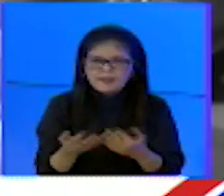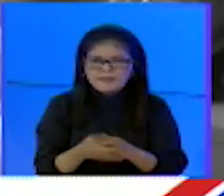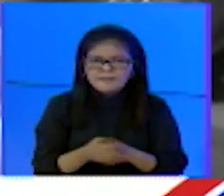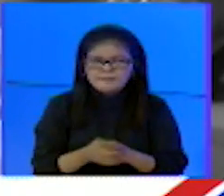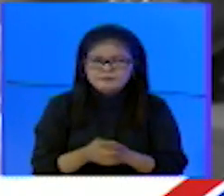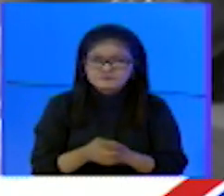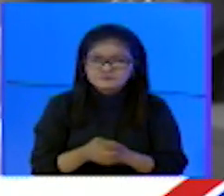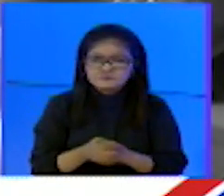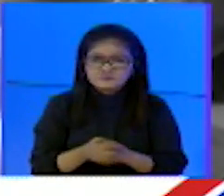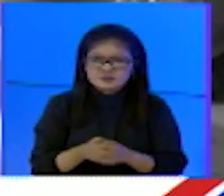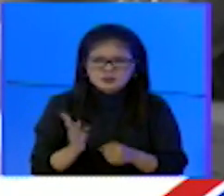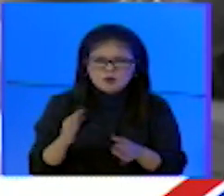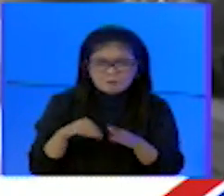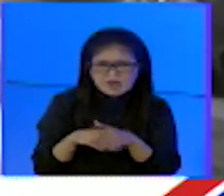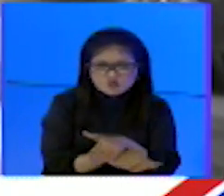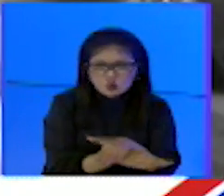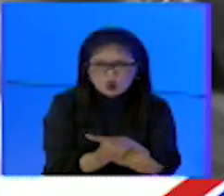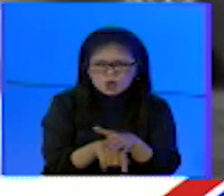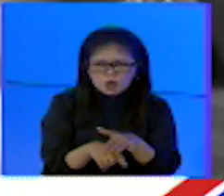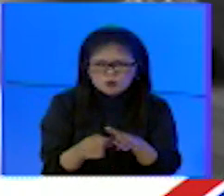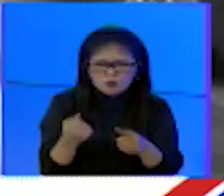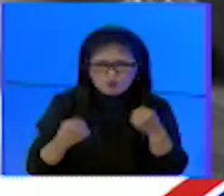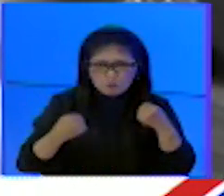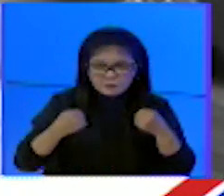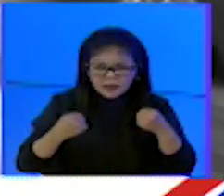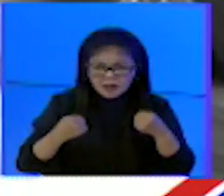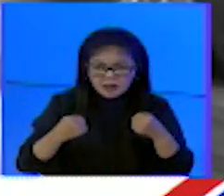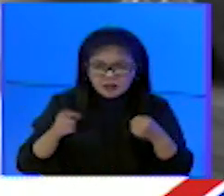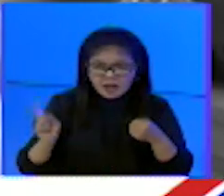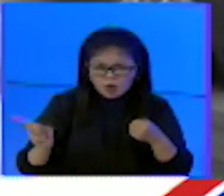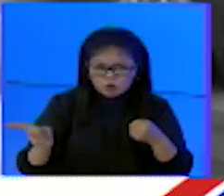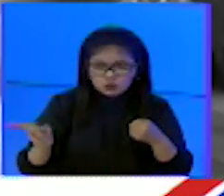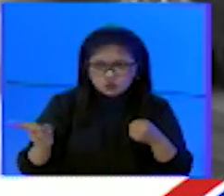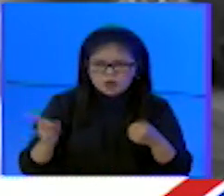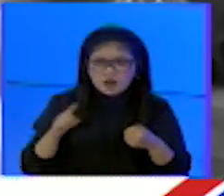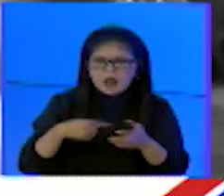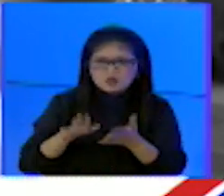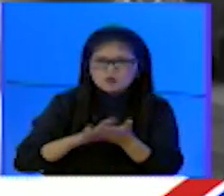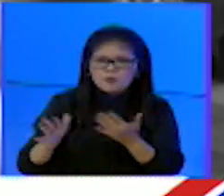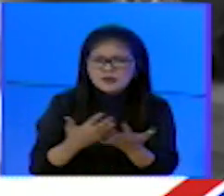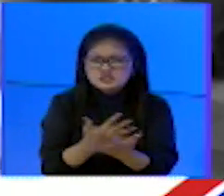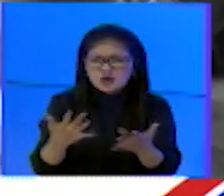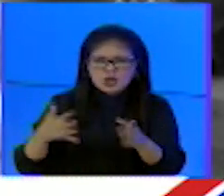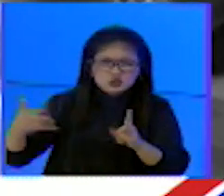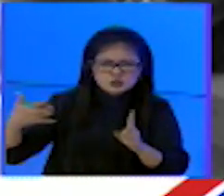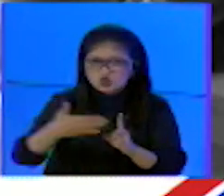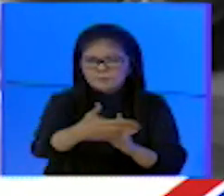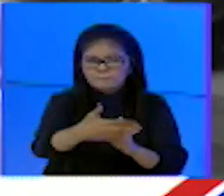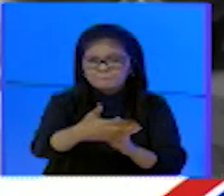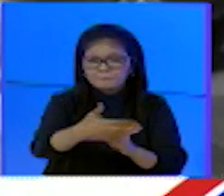Taruh bawah jok mobil ya? Iya. Tapi langsung dicegat warga mobil angkotnya. Terus teman kita yang dua kabur pakai